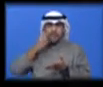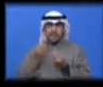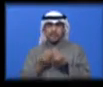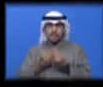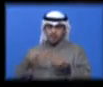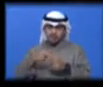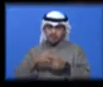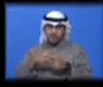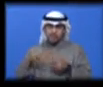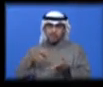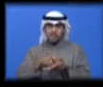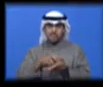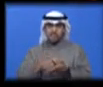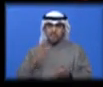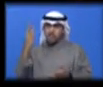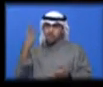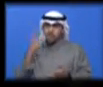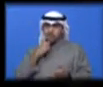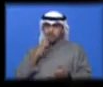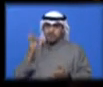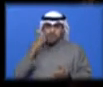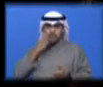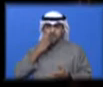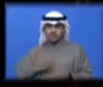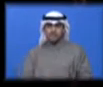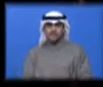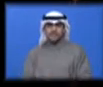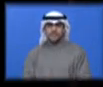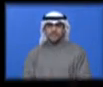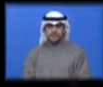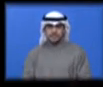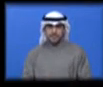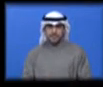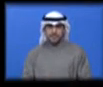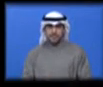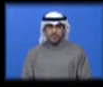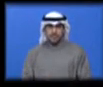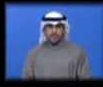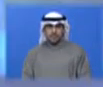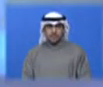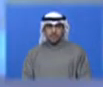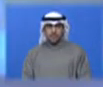لبلادهم 43. يوسف صفرة، التلفزيون، دولة الكويت.